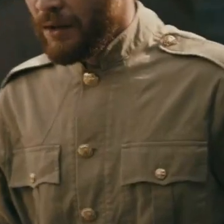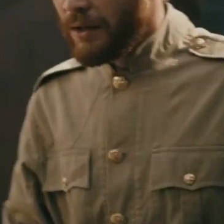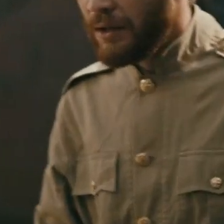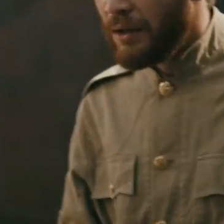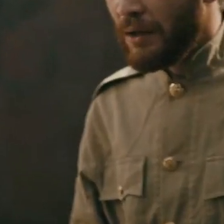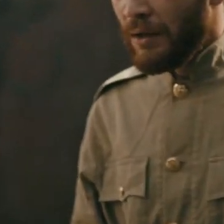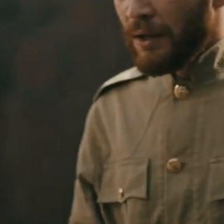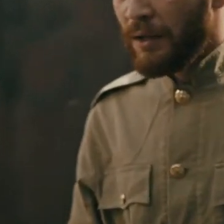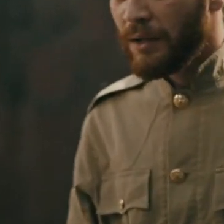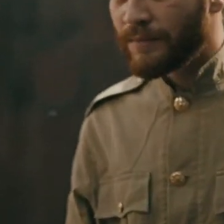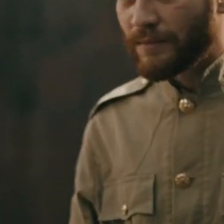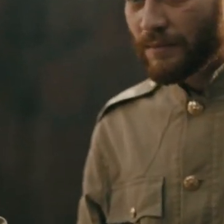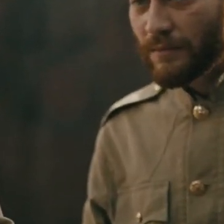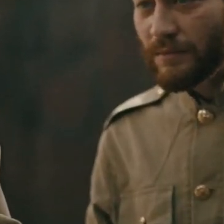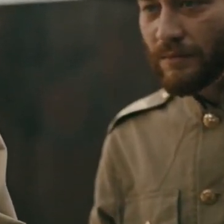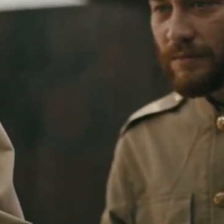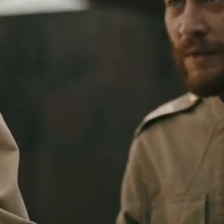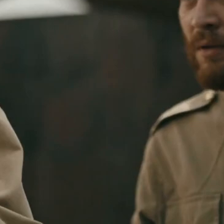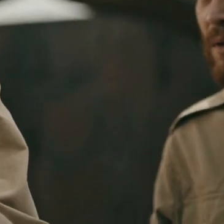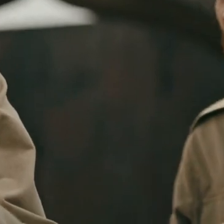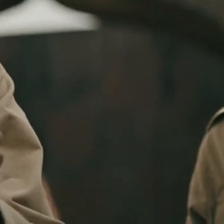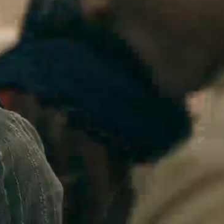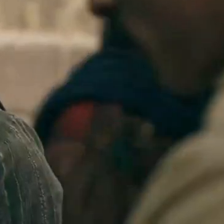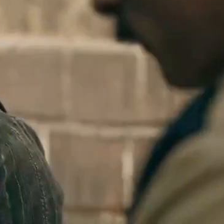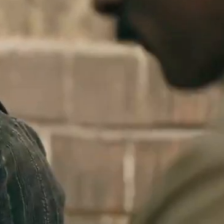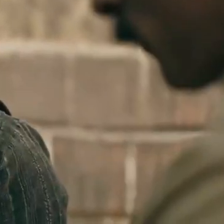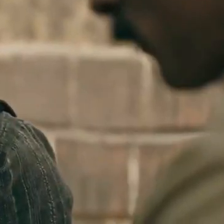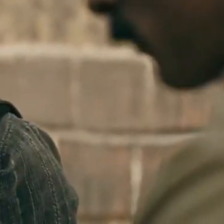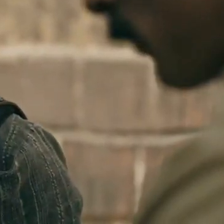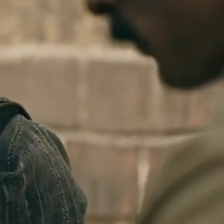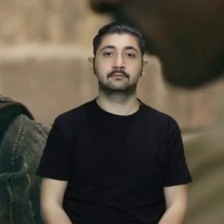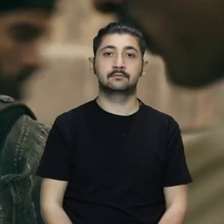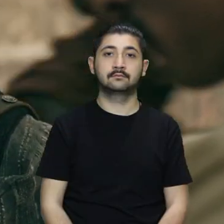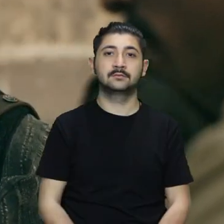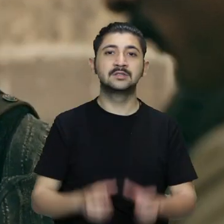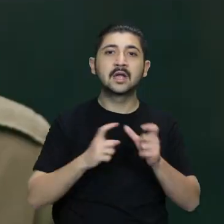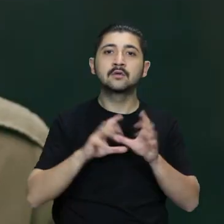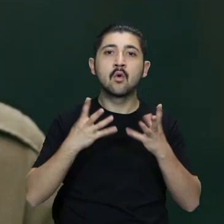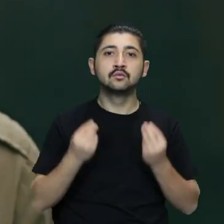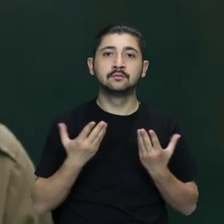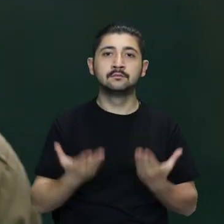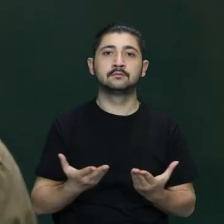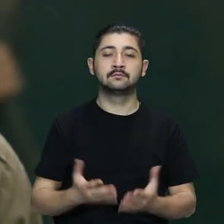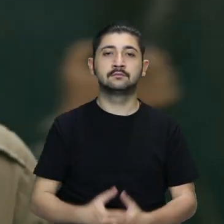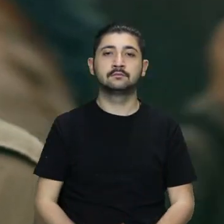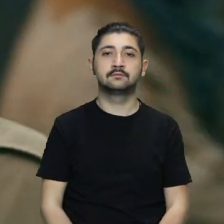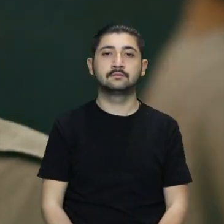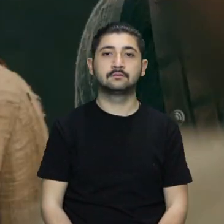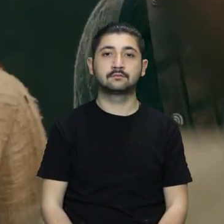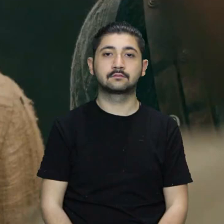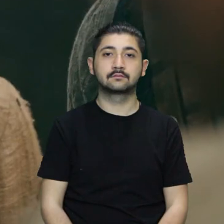uzattı. Telgrafı eline almasıyla Ali'nin yüzü bir anda değişti. Sait, ne oldu?